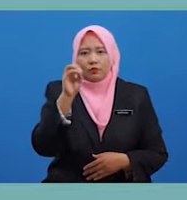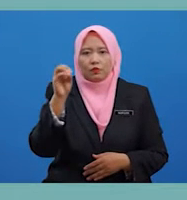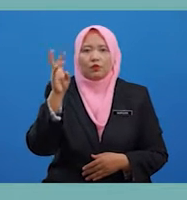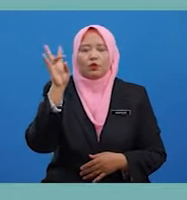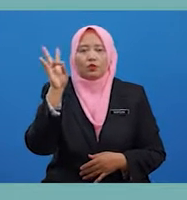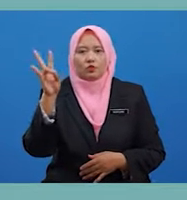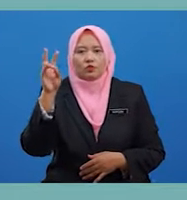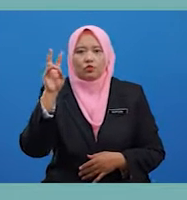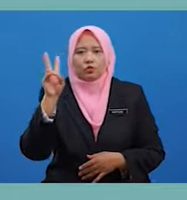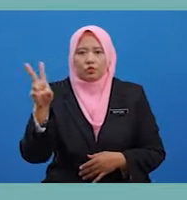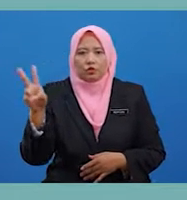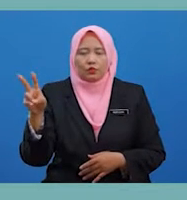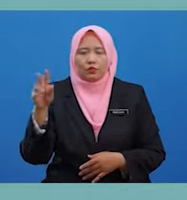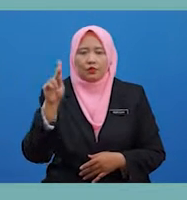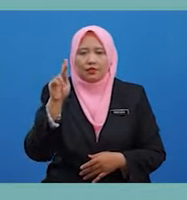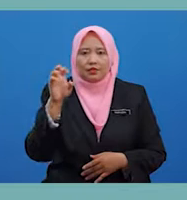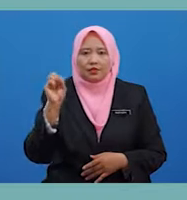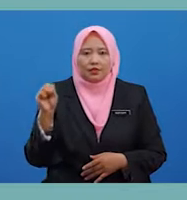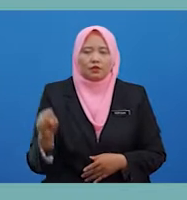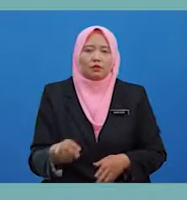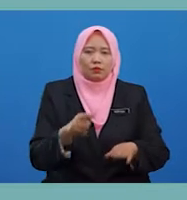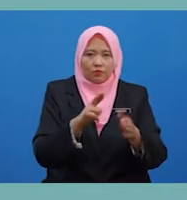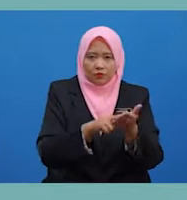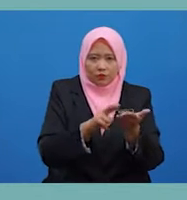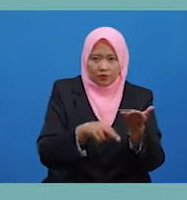100,722 kes, menurun kepada